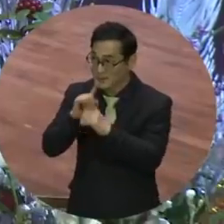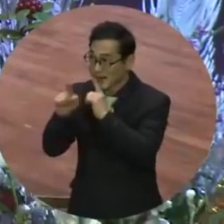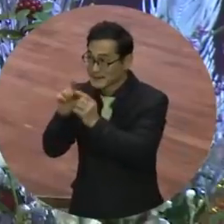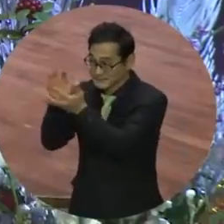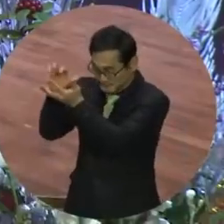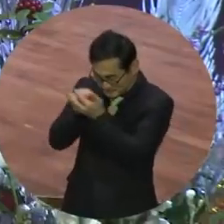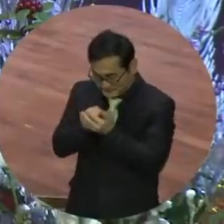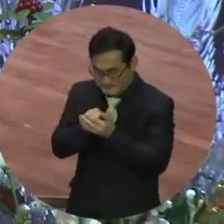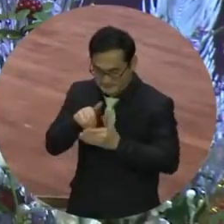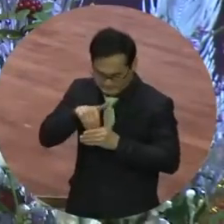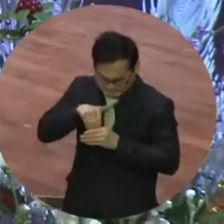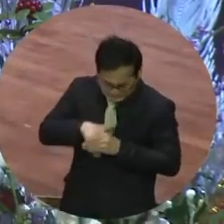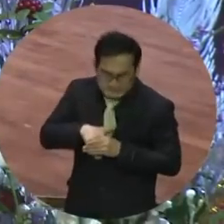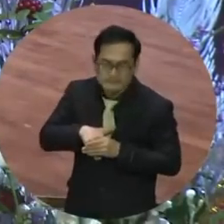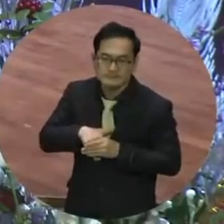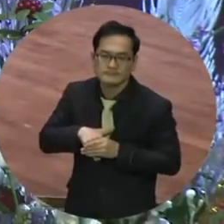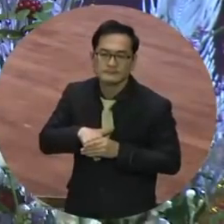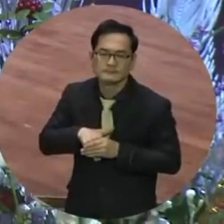기본이 돼야 돼요.